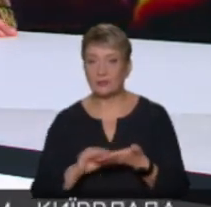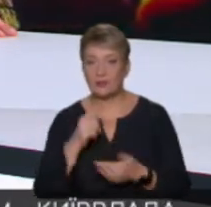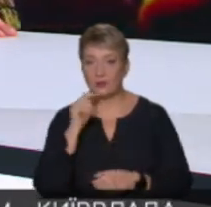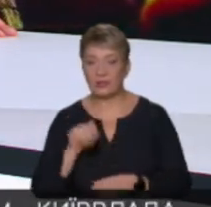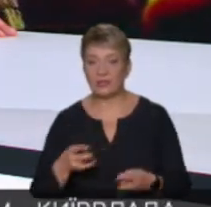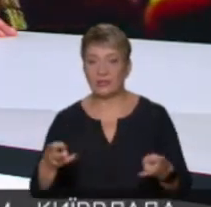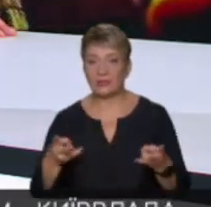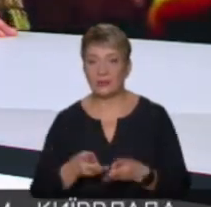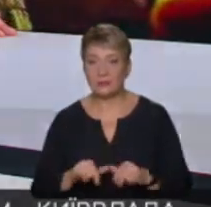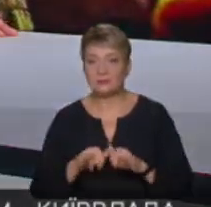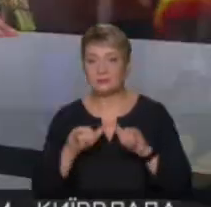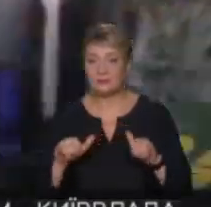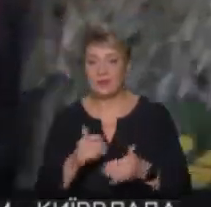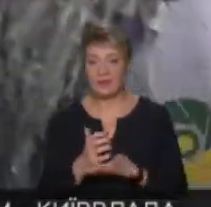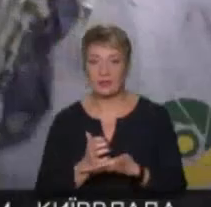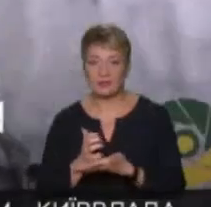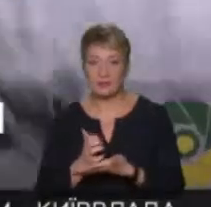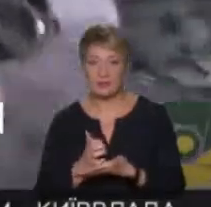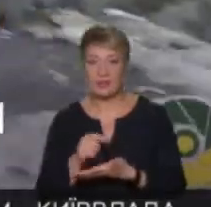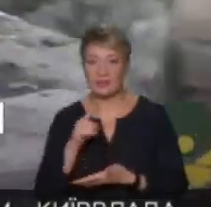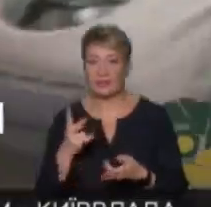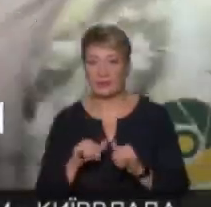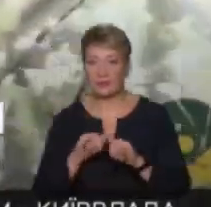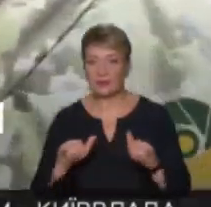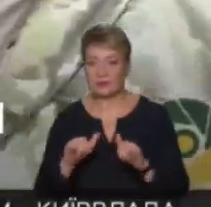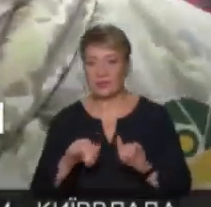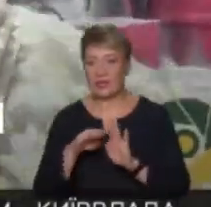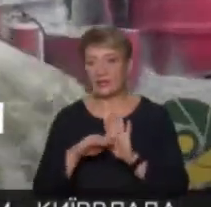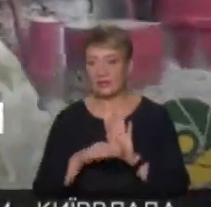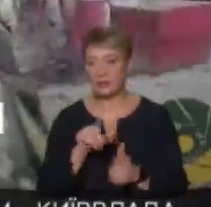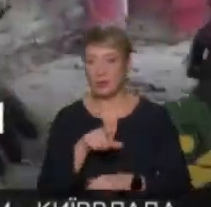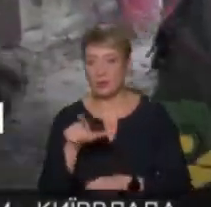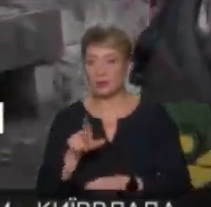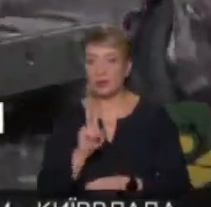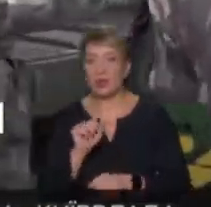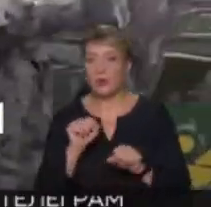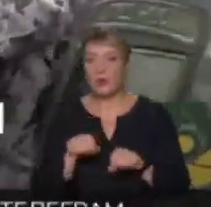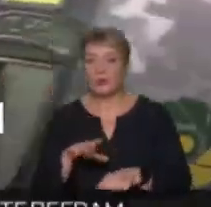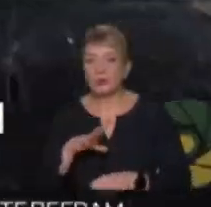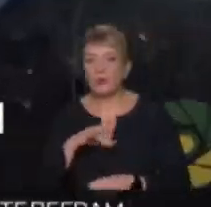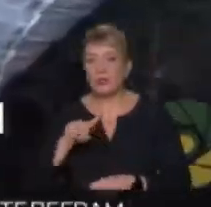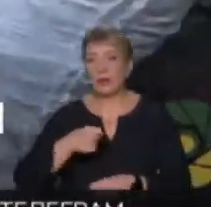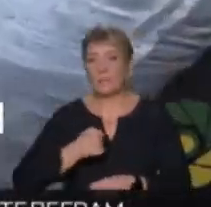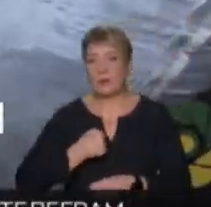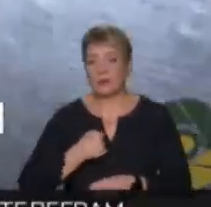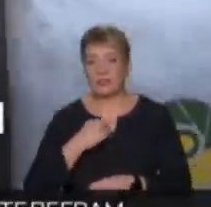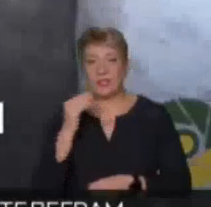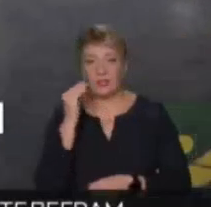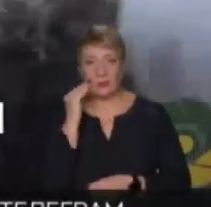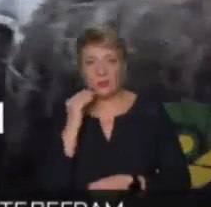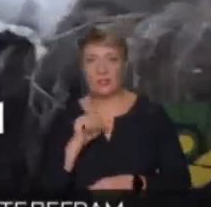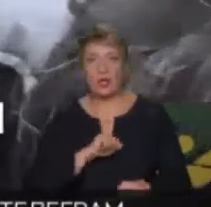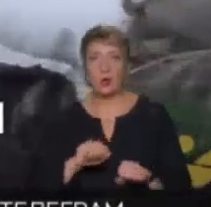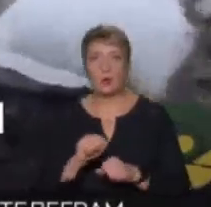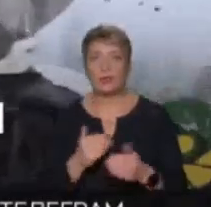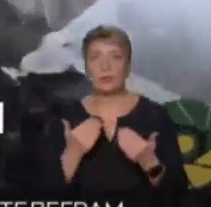необхідно нарощувати резерви. Для цього треба розширити категорію людей, які можуть бути мобілізовані. На думку нашого головнокомандувача,